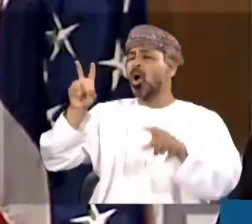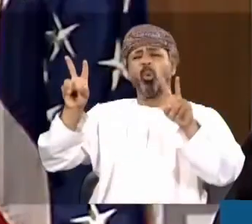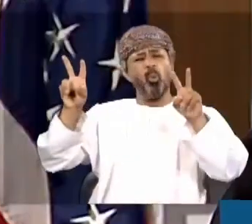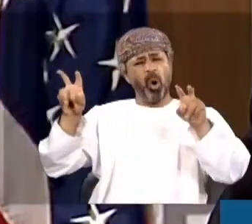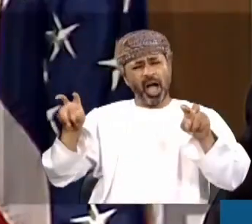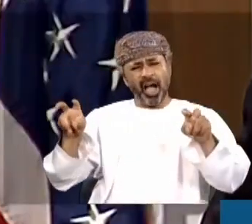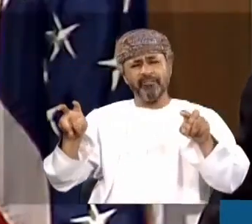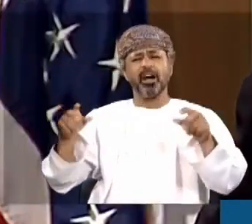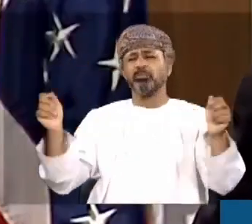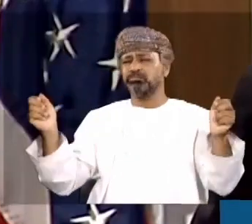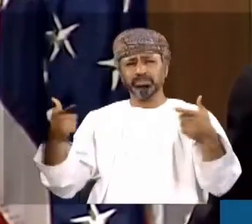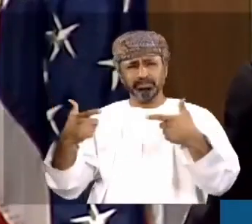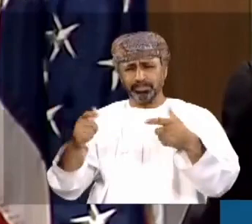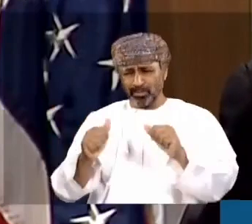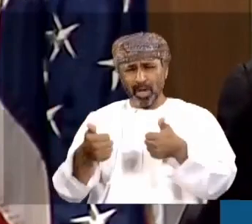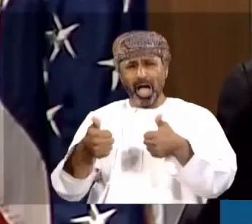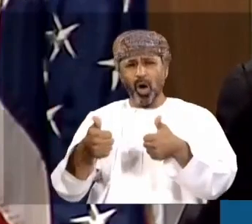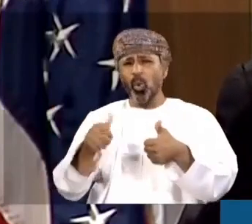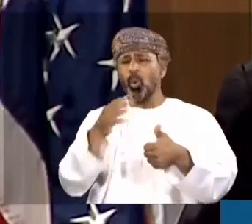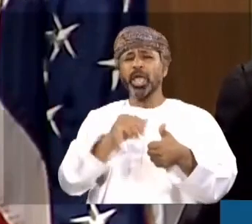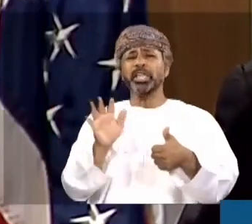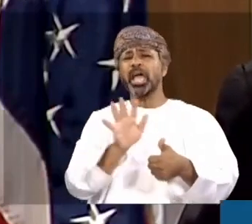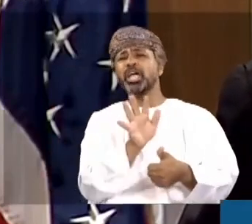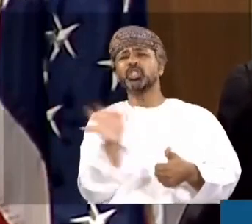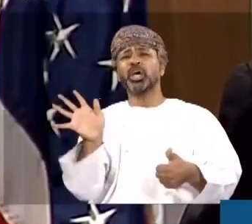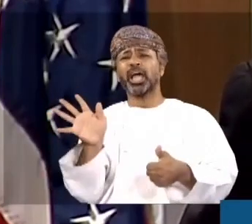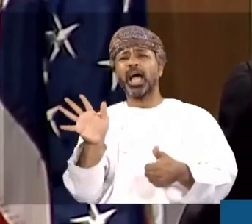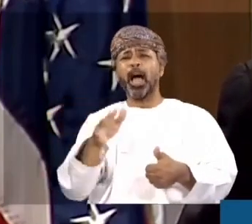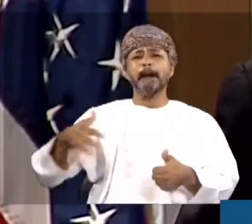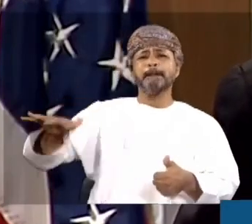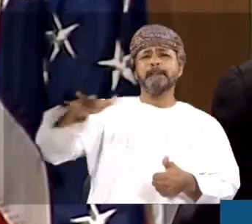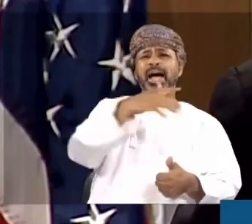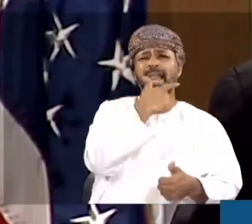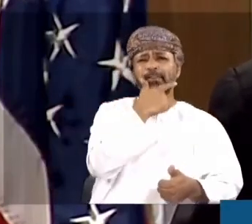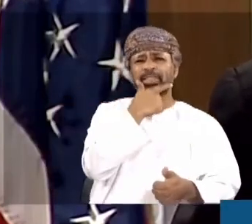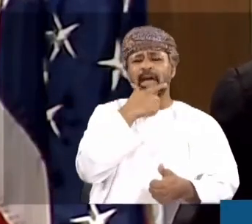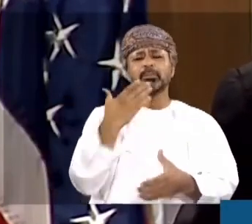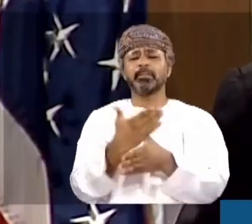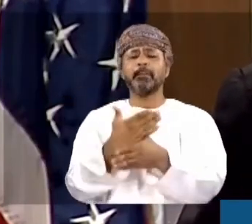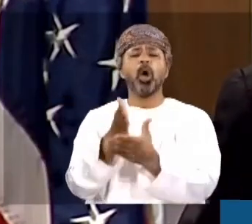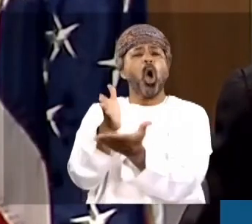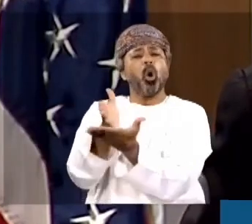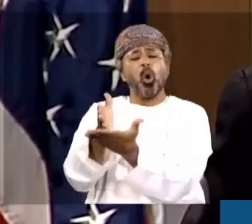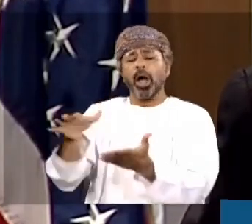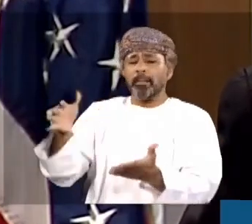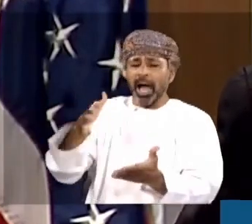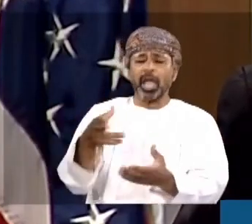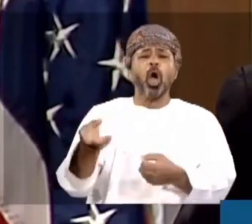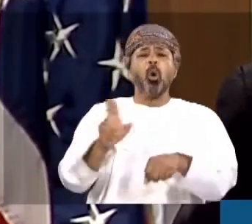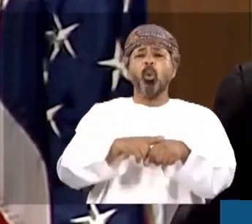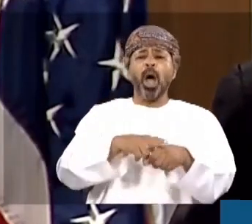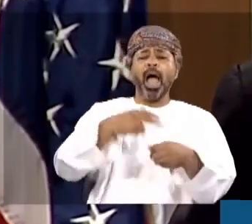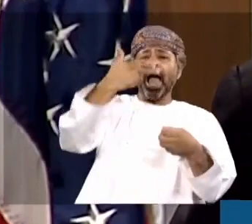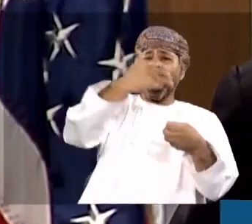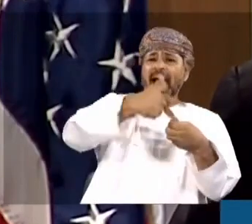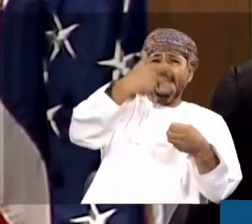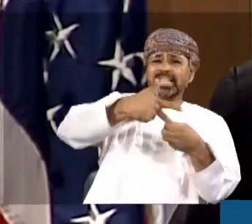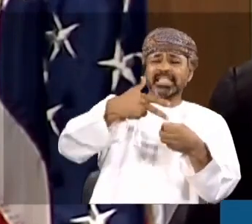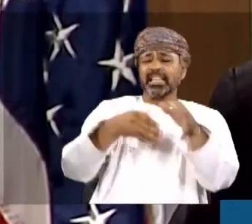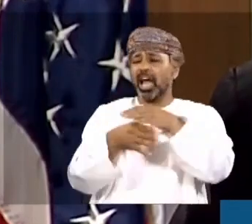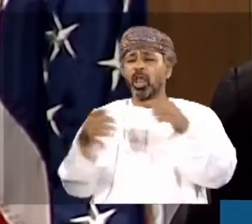ووقف التصعيد في شرق البحر المتوسط حول الحقوق البحرية وحقول الغاز المتنازع